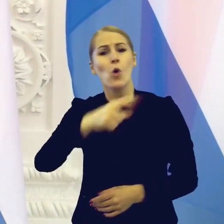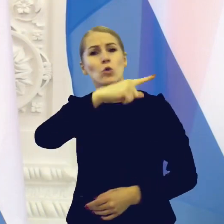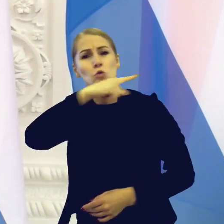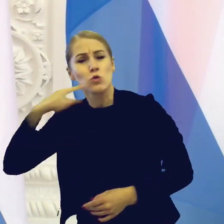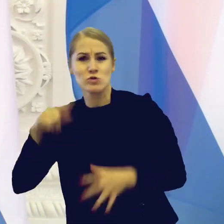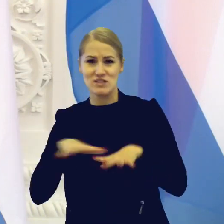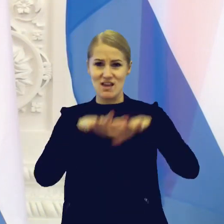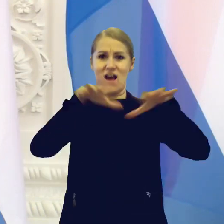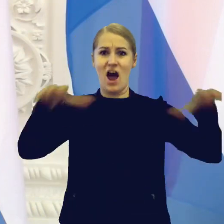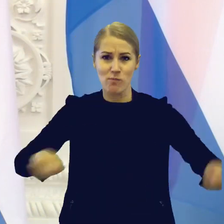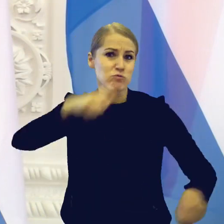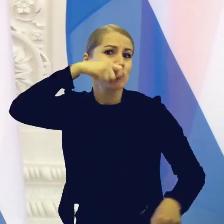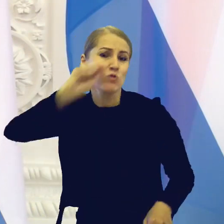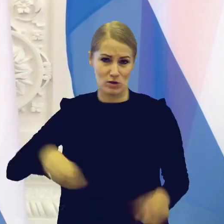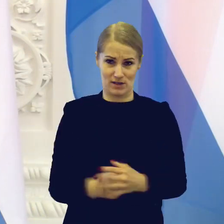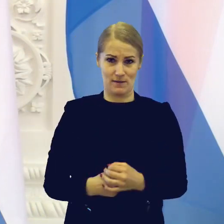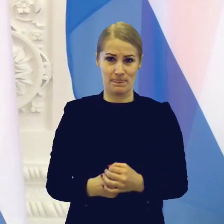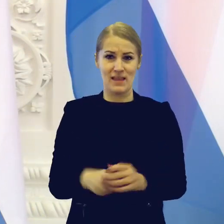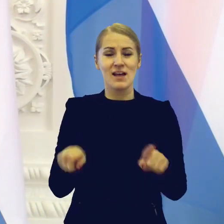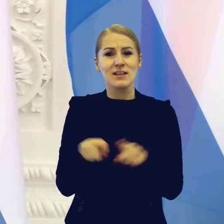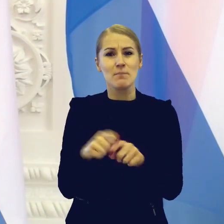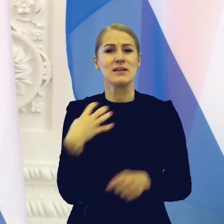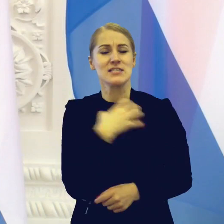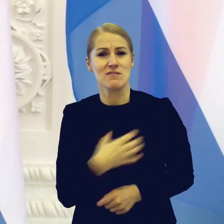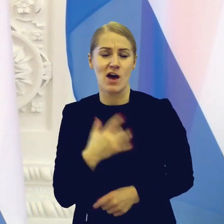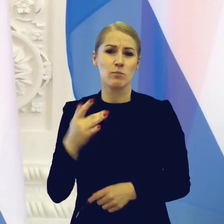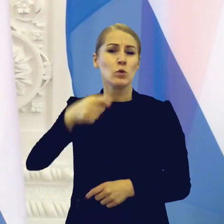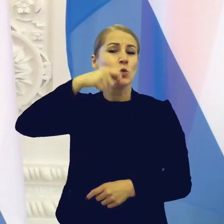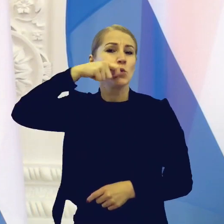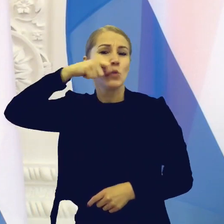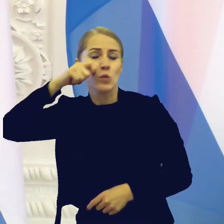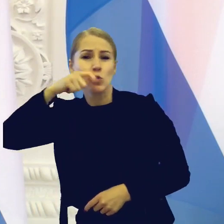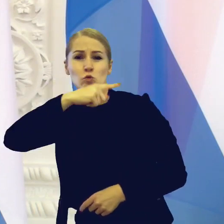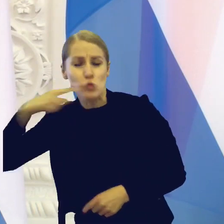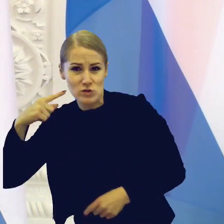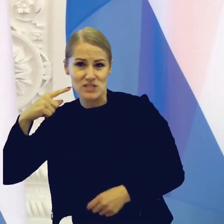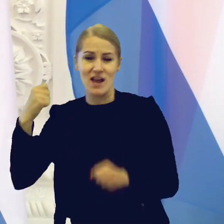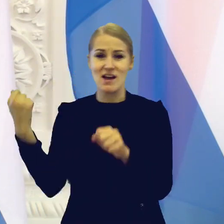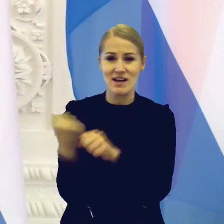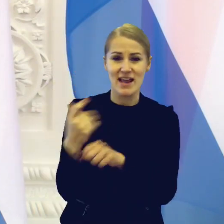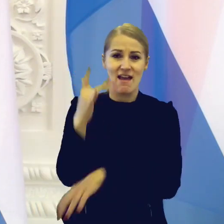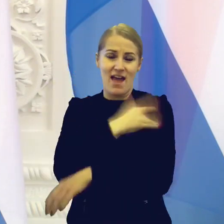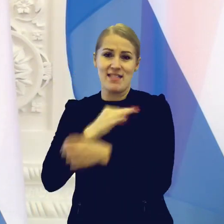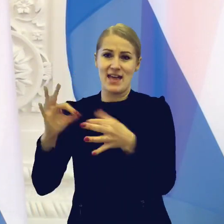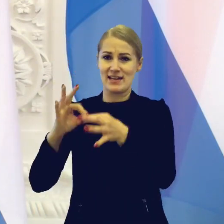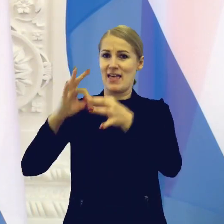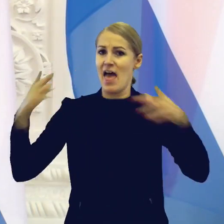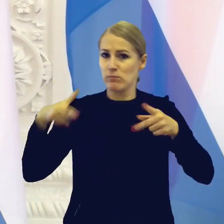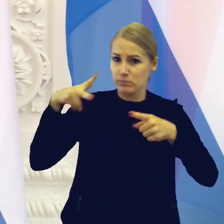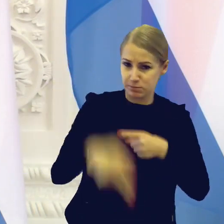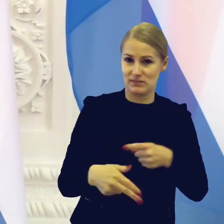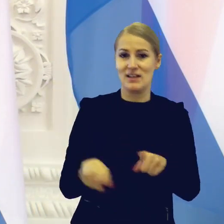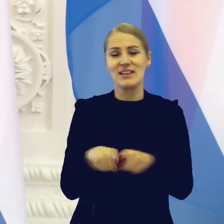galėtume sumažinti priklausomybę nuo Rusijos energijos. Ir kaip galėtume pažaboti augantės